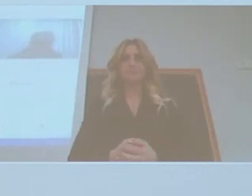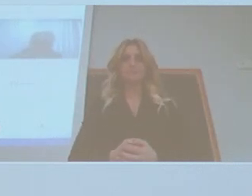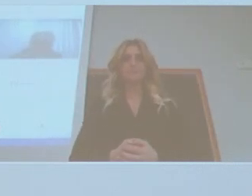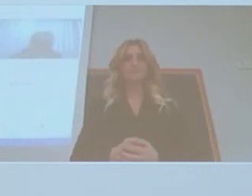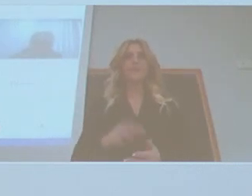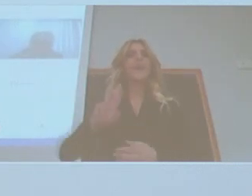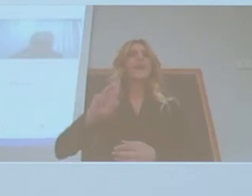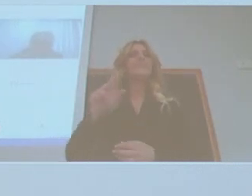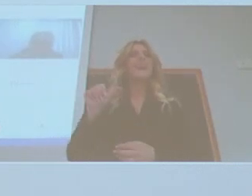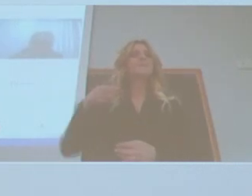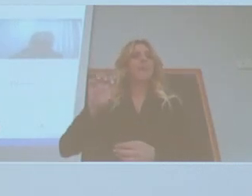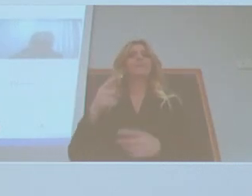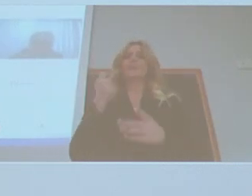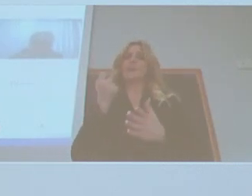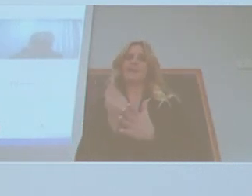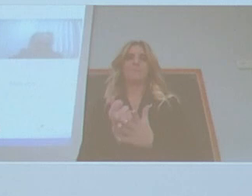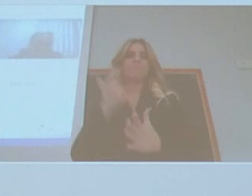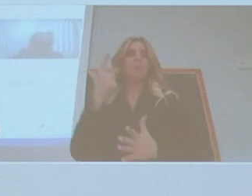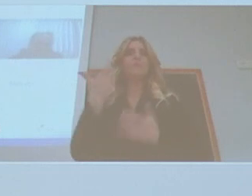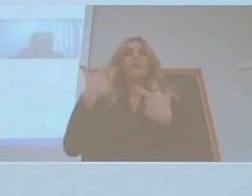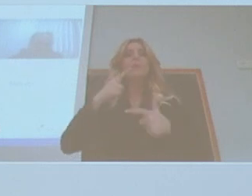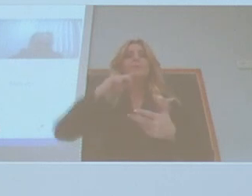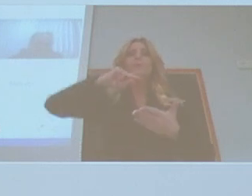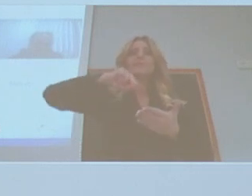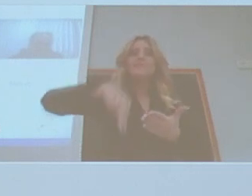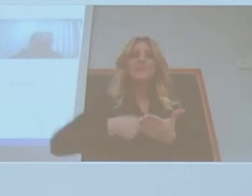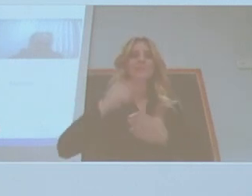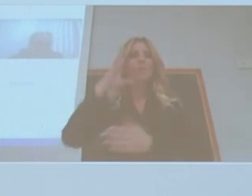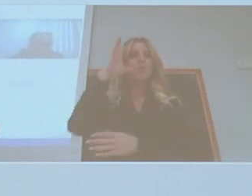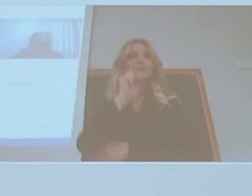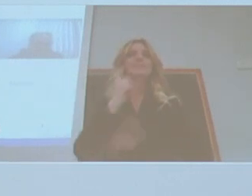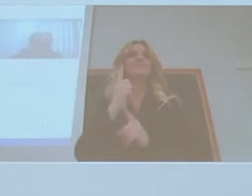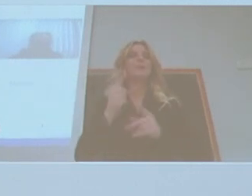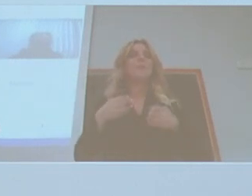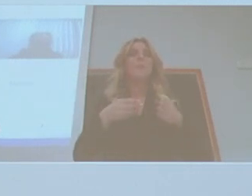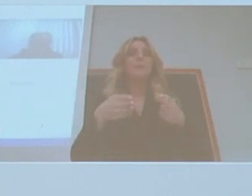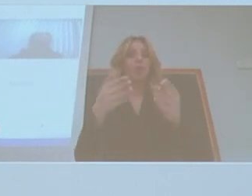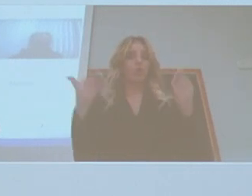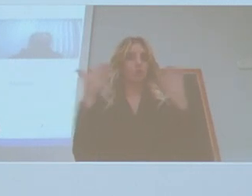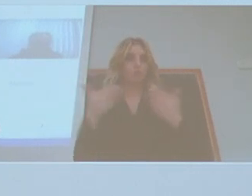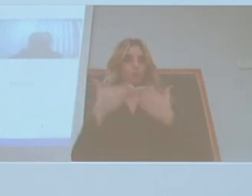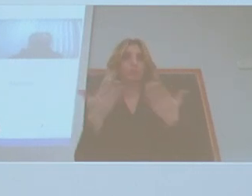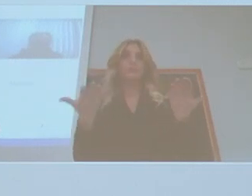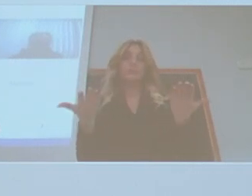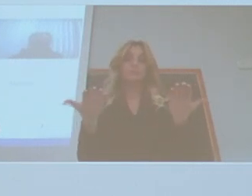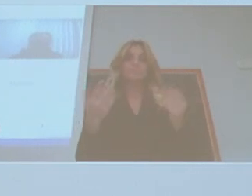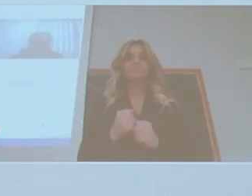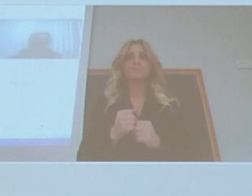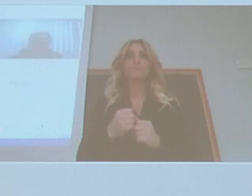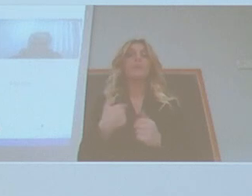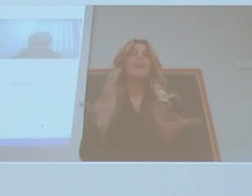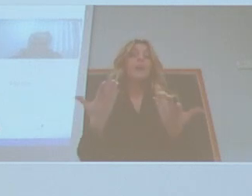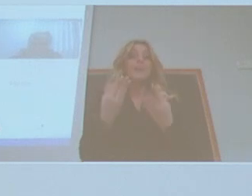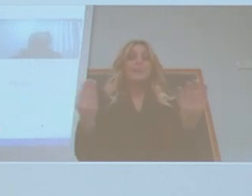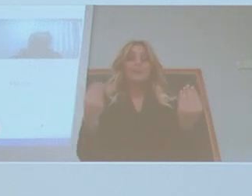è un tema importante, perché molto spesso ci si iscrive all'università, si compie un percorso di studio, a volte magari non si intercetta la vocazione